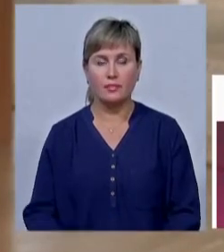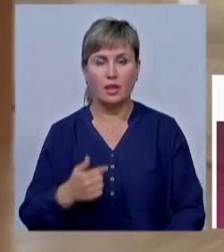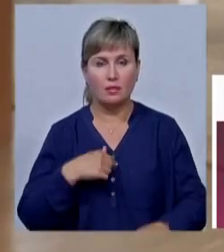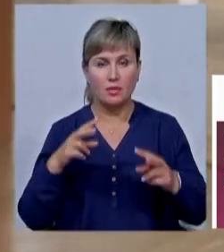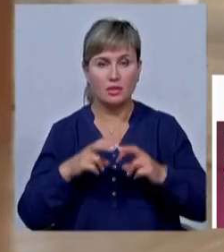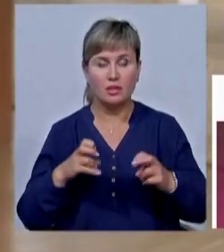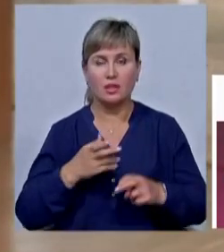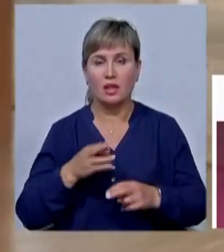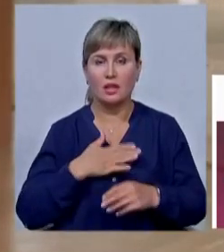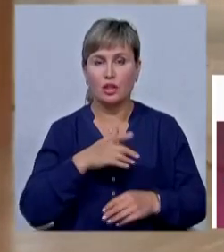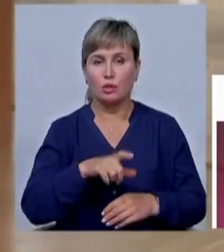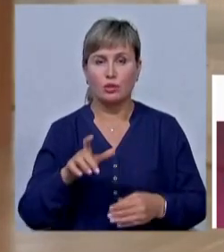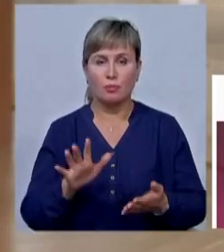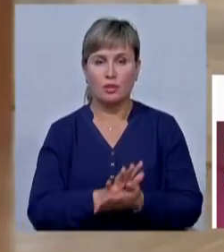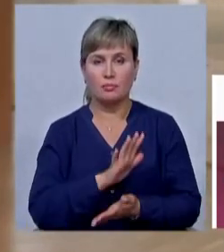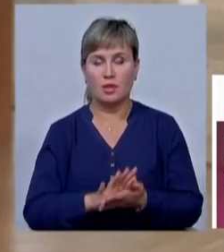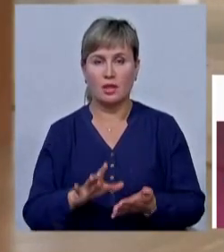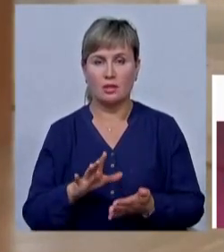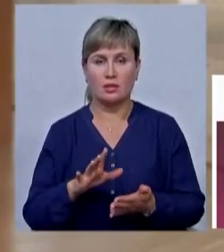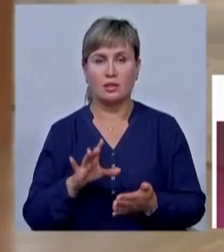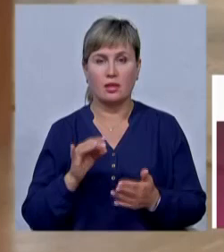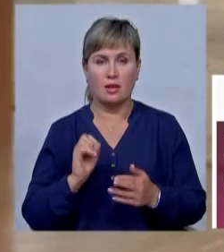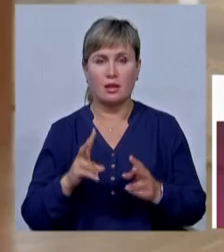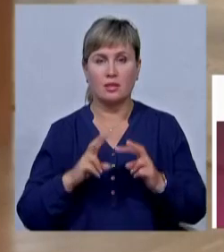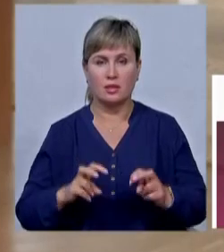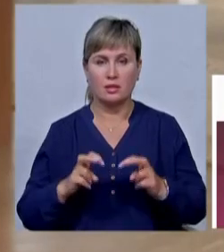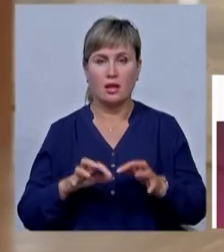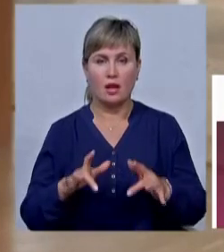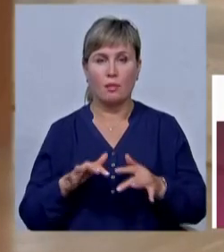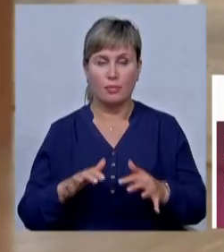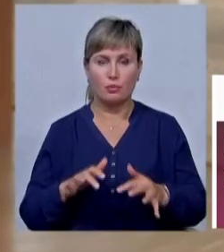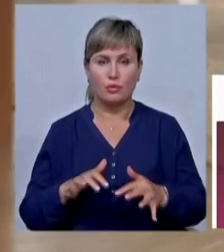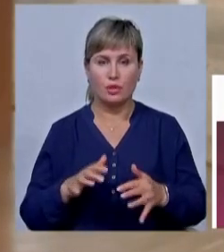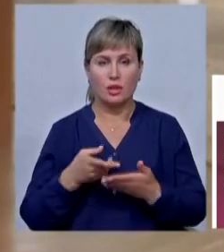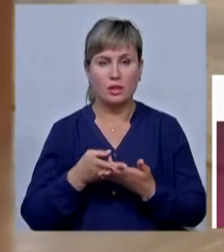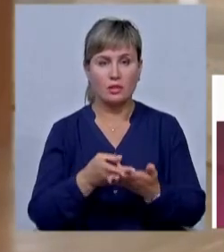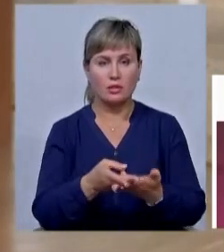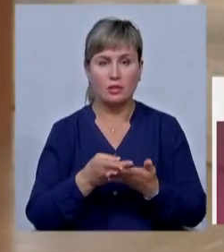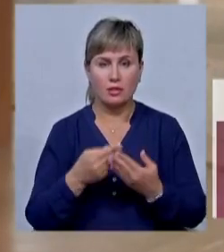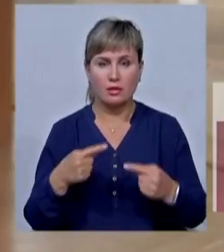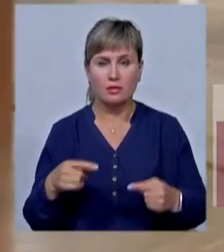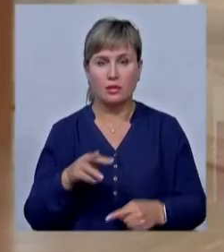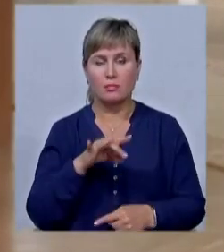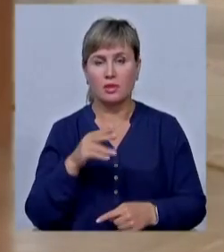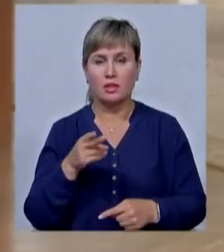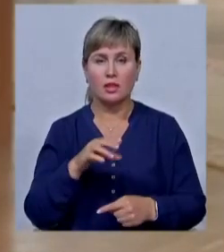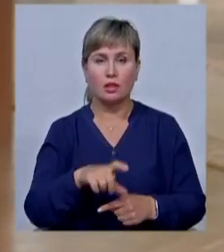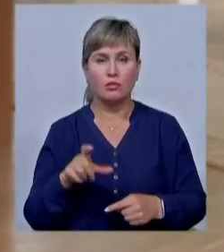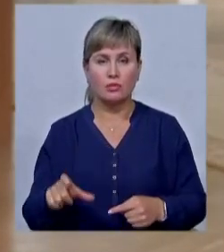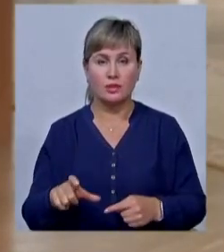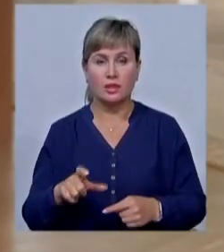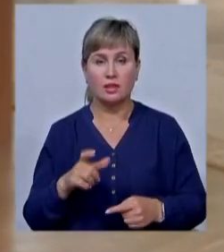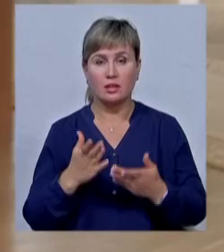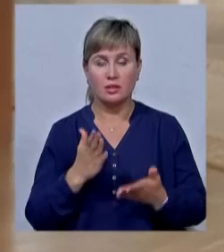для наших пациентов бесплатно. ПЭТ-исследования, компьютерная томография и МРТ для пациентов с подозрением